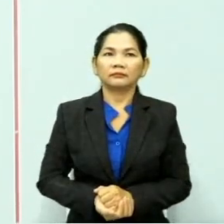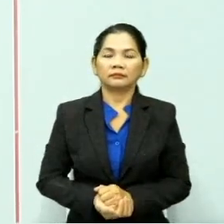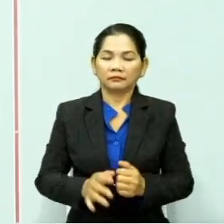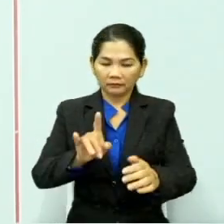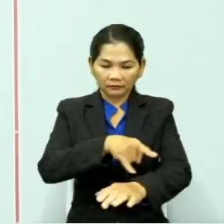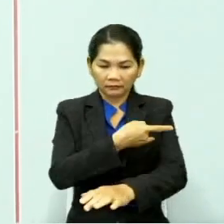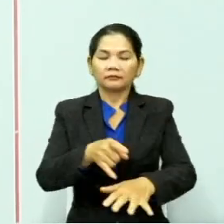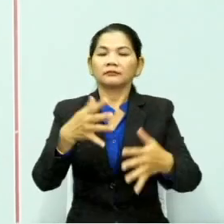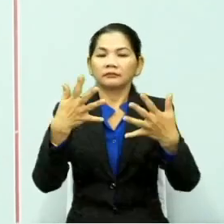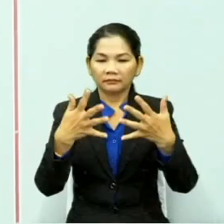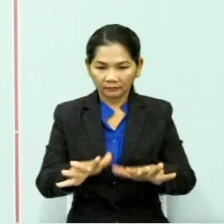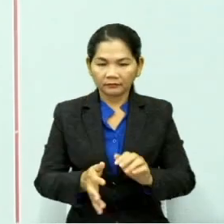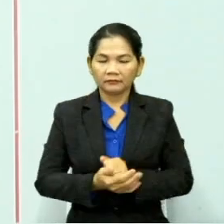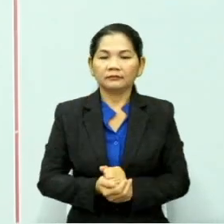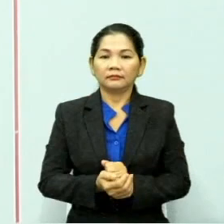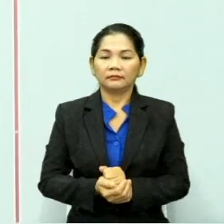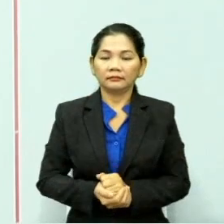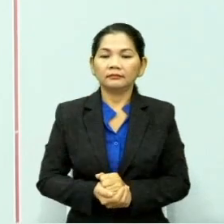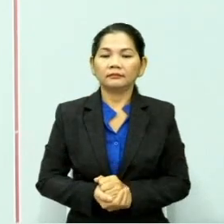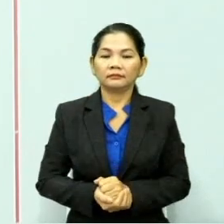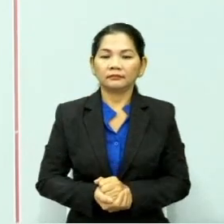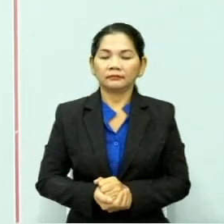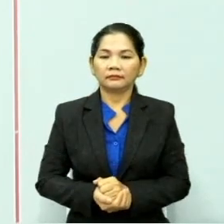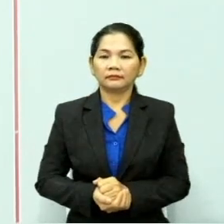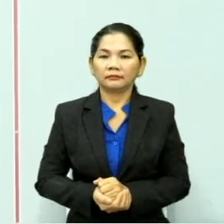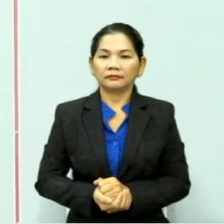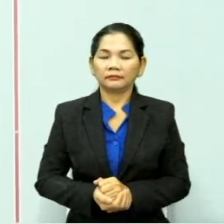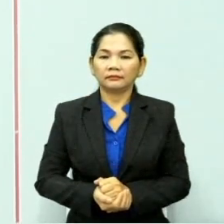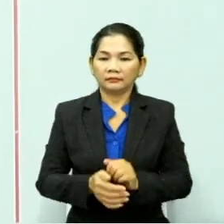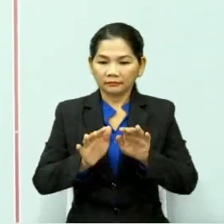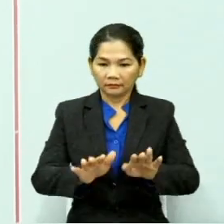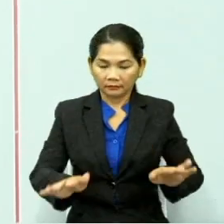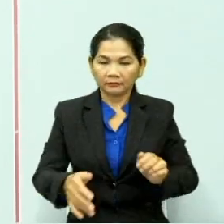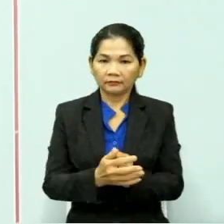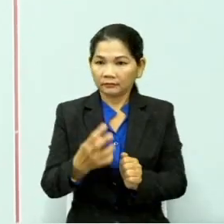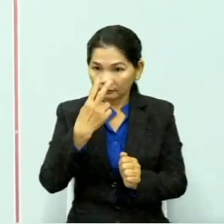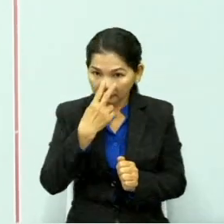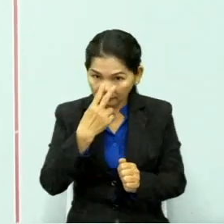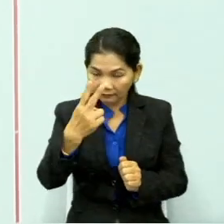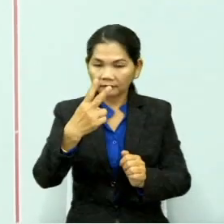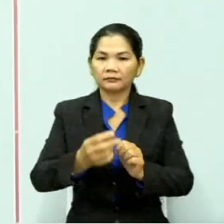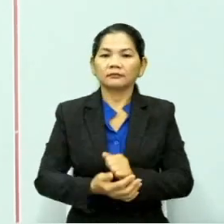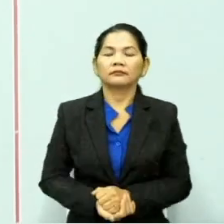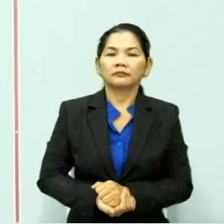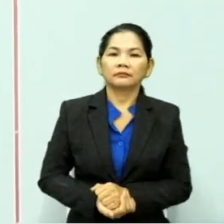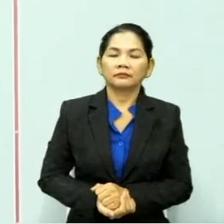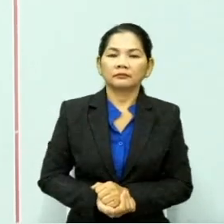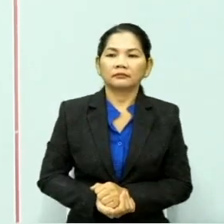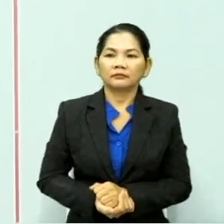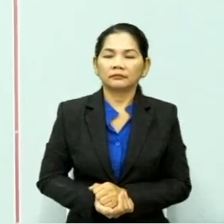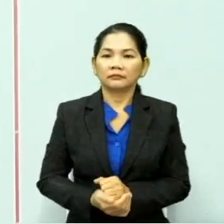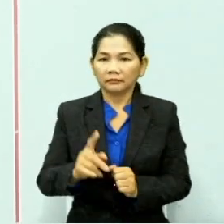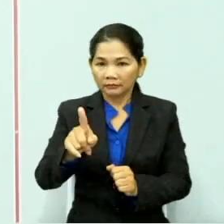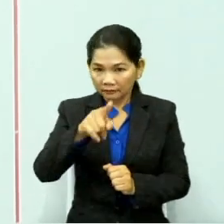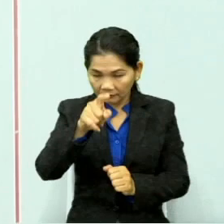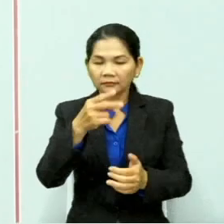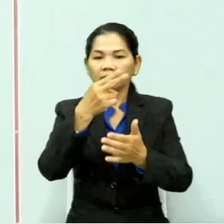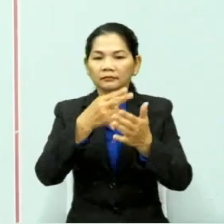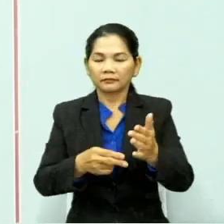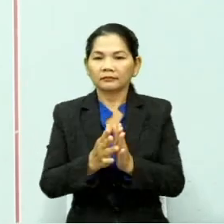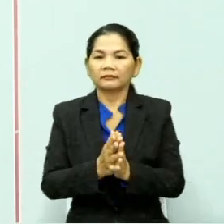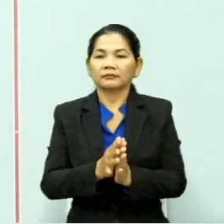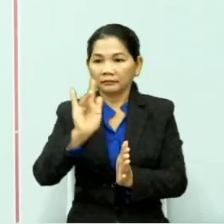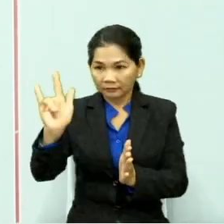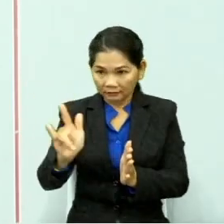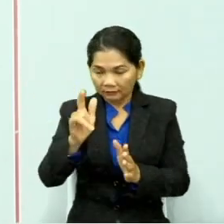bán sốt mì sốt ni rui hai na con cha ăn chấm con tam chăm tam đan tặng ạt khnía cha ta nè kêu nông miền vây cha sắm